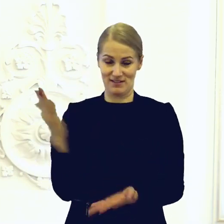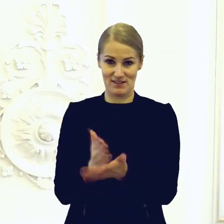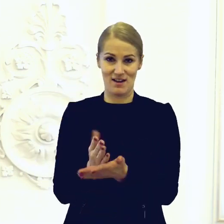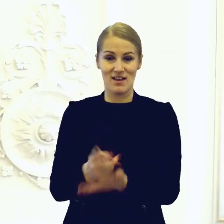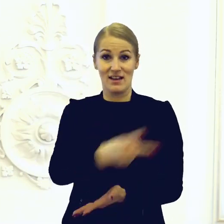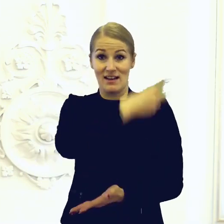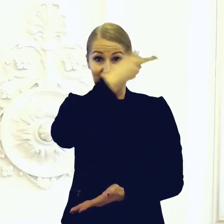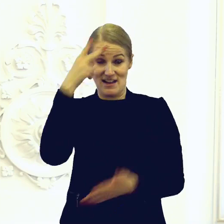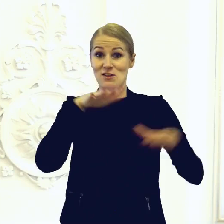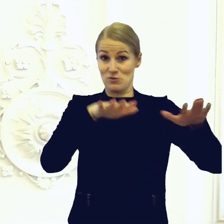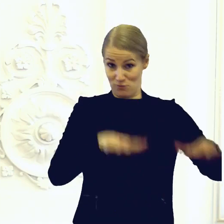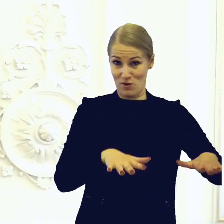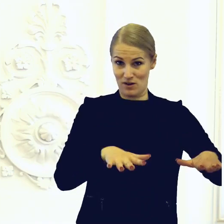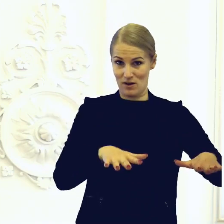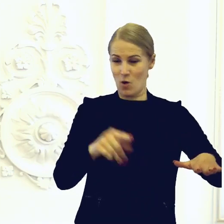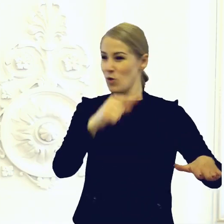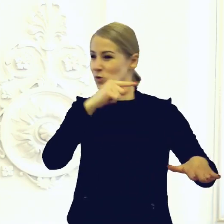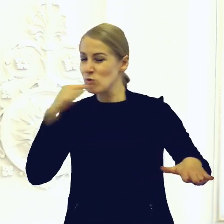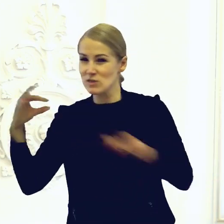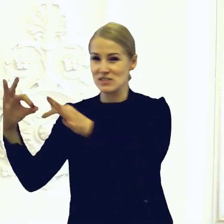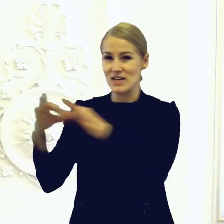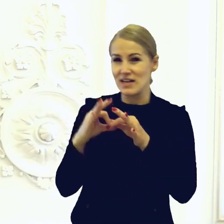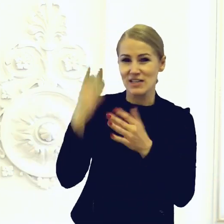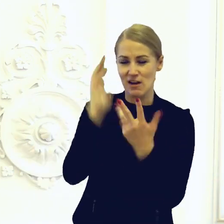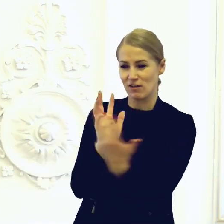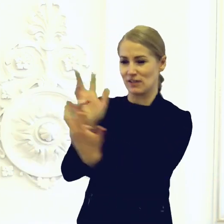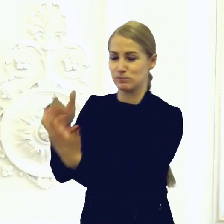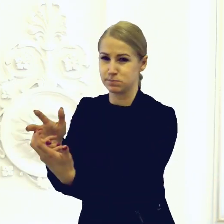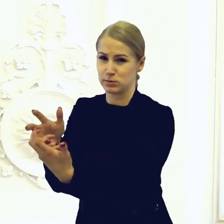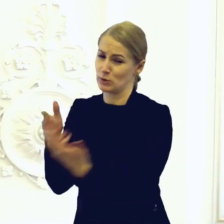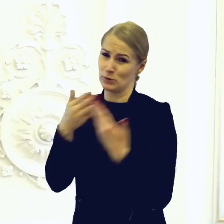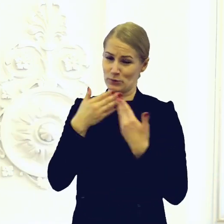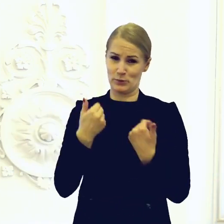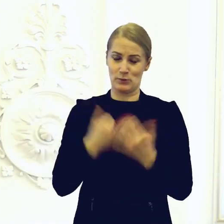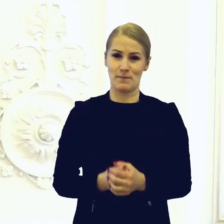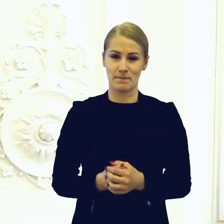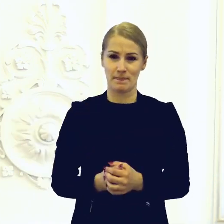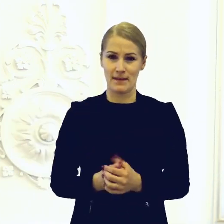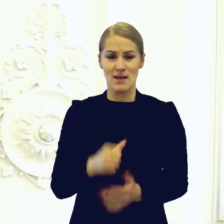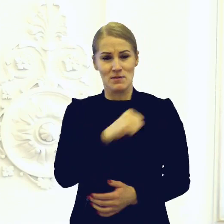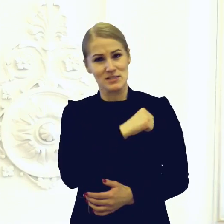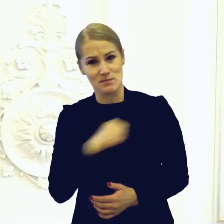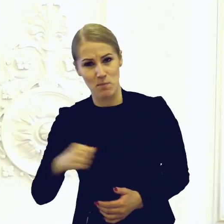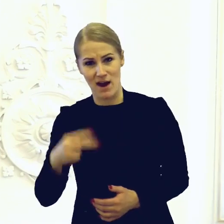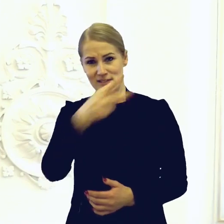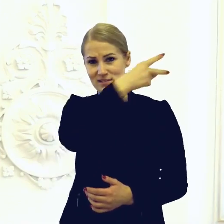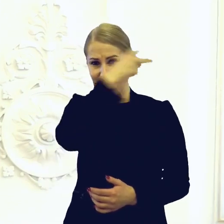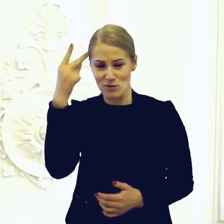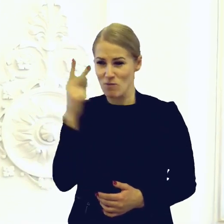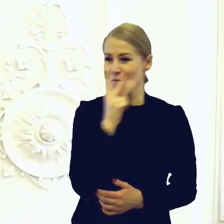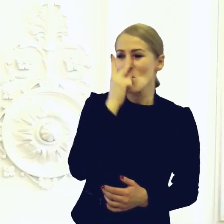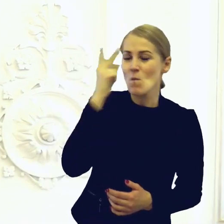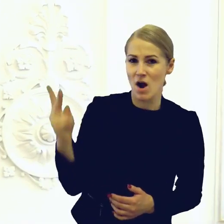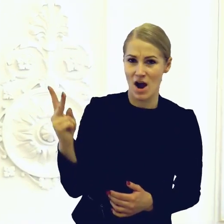neturėjo didelių iliuzijų Rusijos atžvilgių. Ir tai turbūt yra ne dėl to, kad mes buvome ypatingai išvalgus palyginti